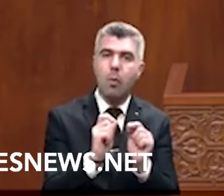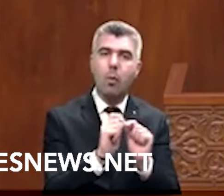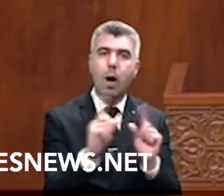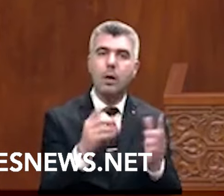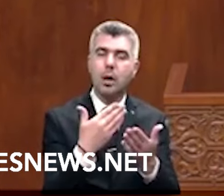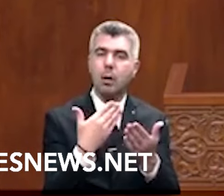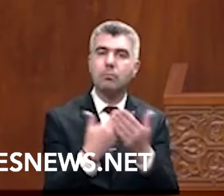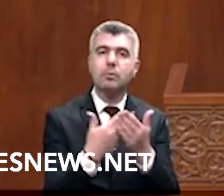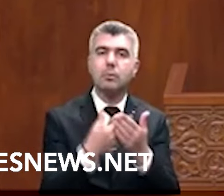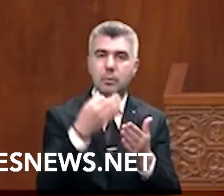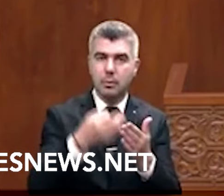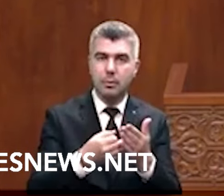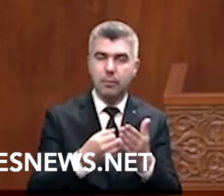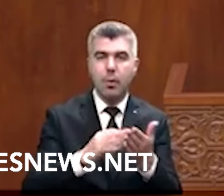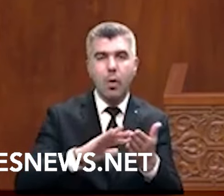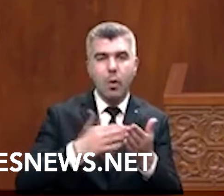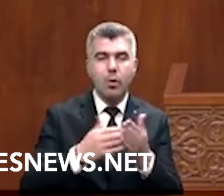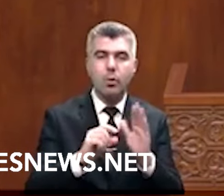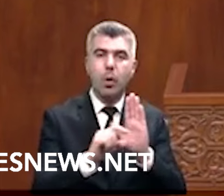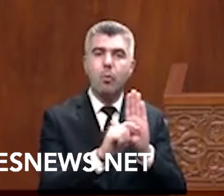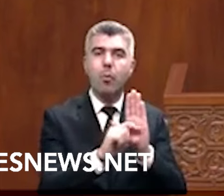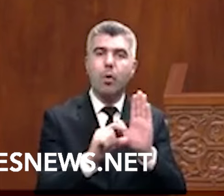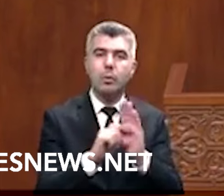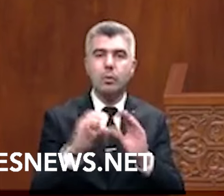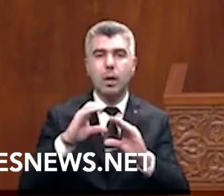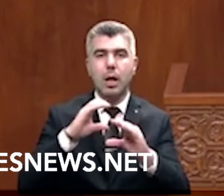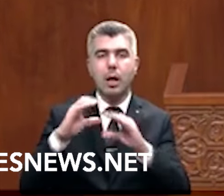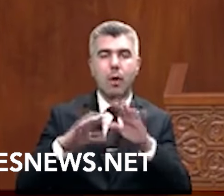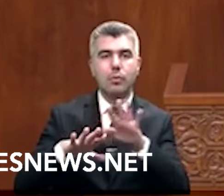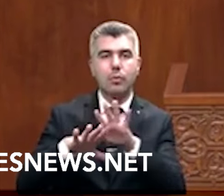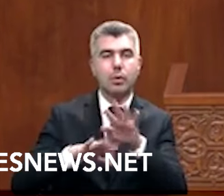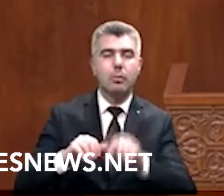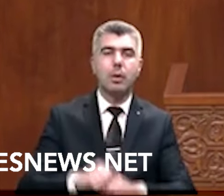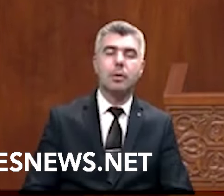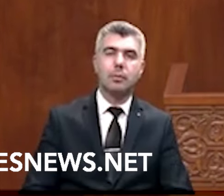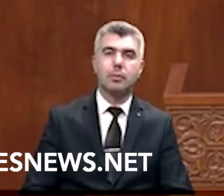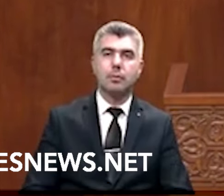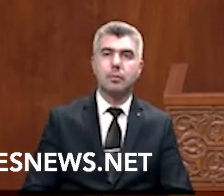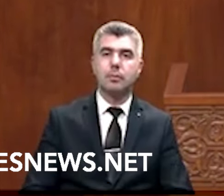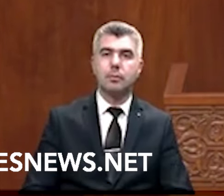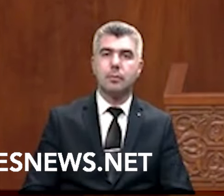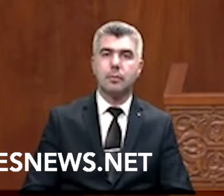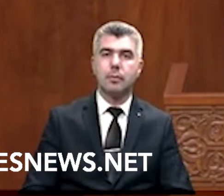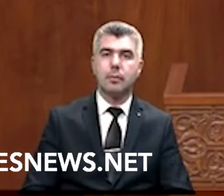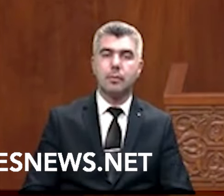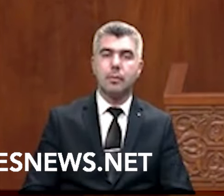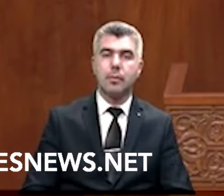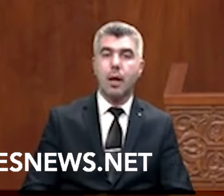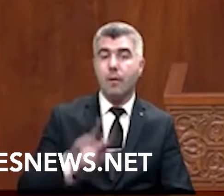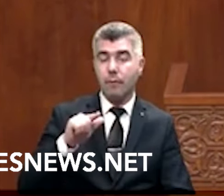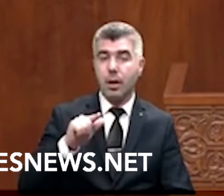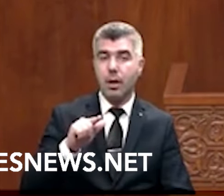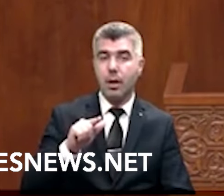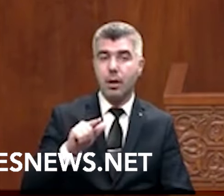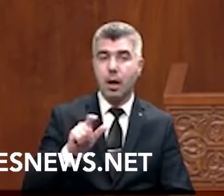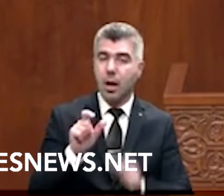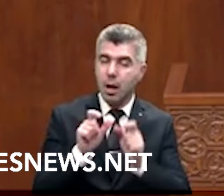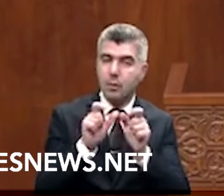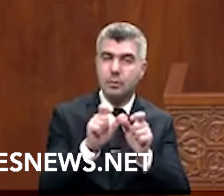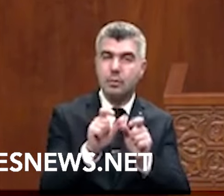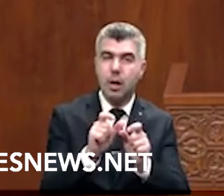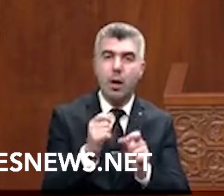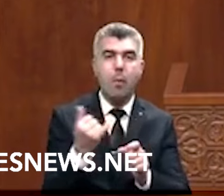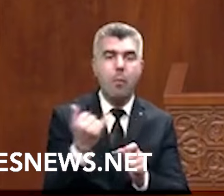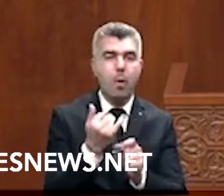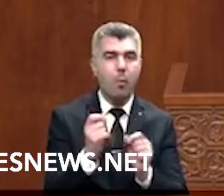الجوانب مرتبطه بموضوع الحوار الاجتماعي فالحرص على هذا الاهتمام يعكس بكل